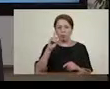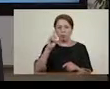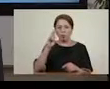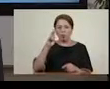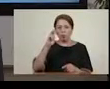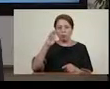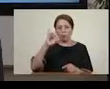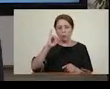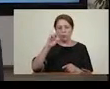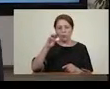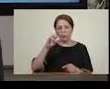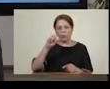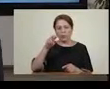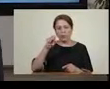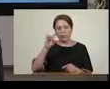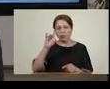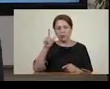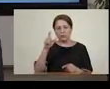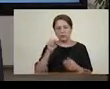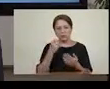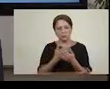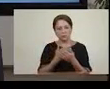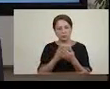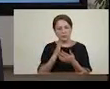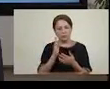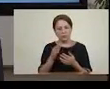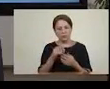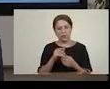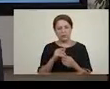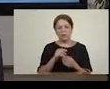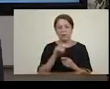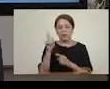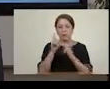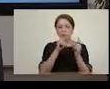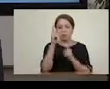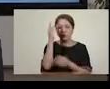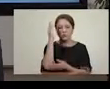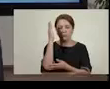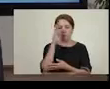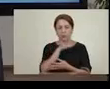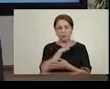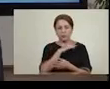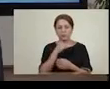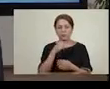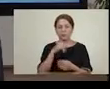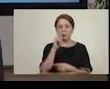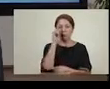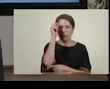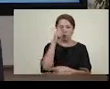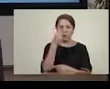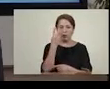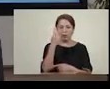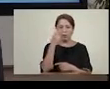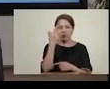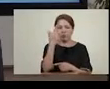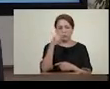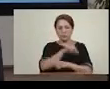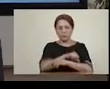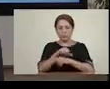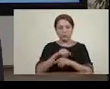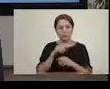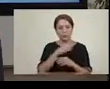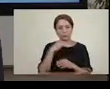misol bo'ladi. Ikkita bir nechta yog'och poyadan tashkil topgan, bo'yi 2-3 metrdan oshmaydigan o'simlik. Keyingisi